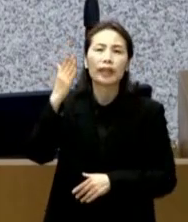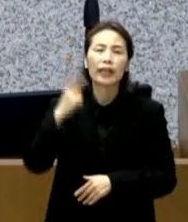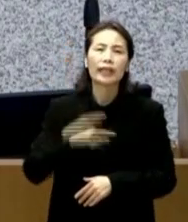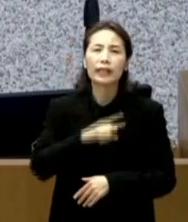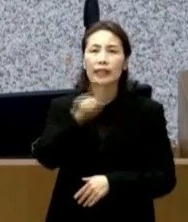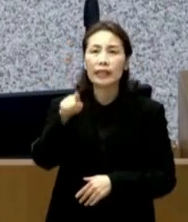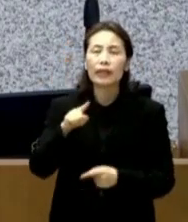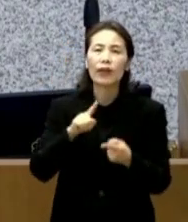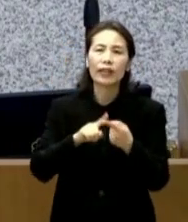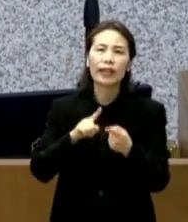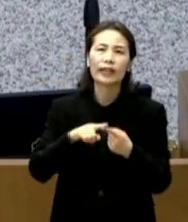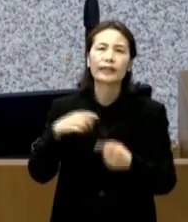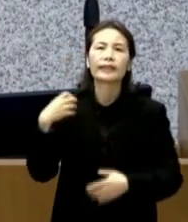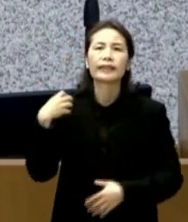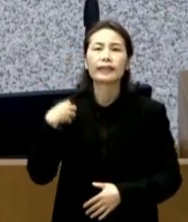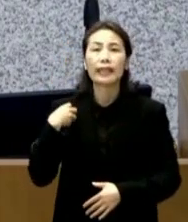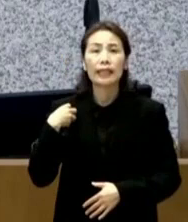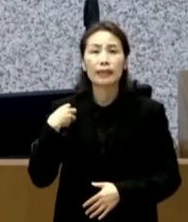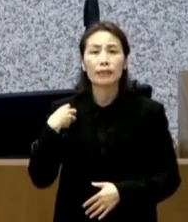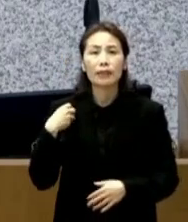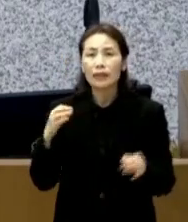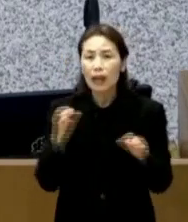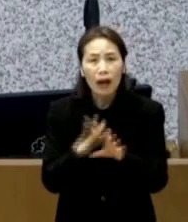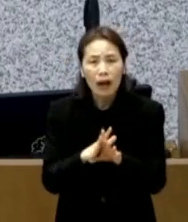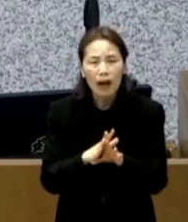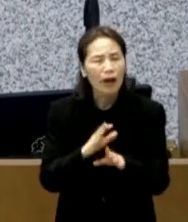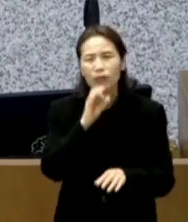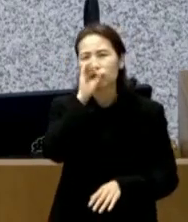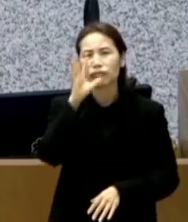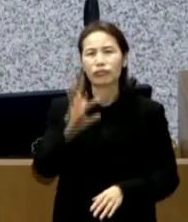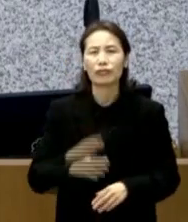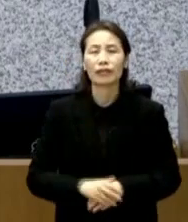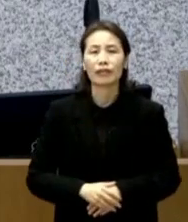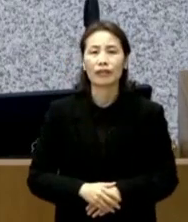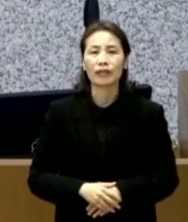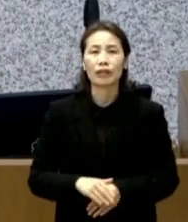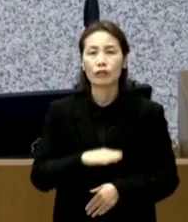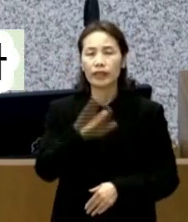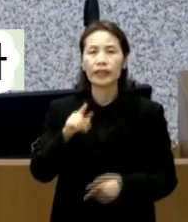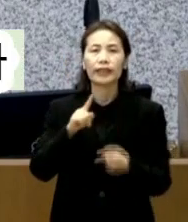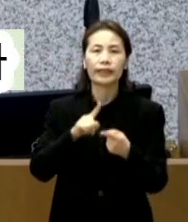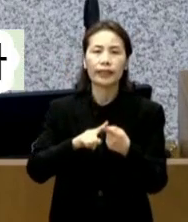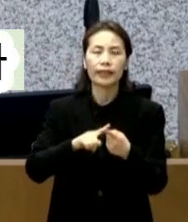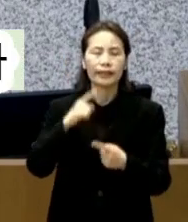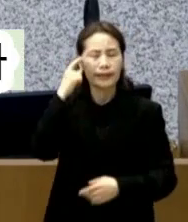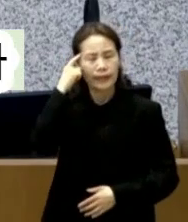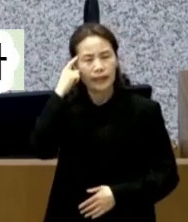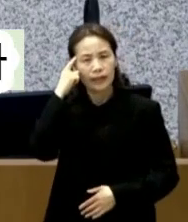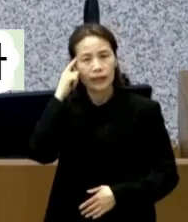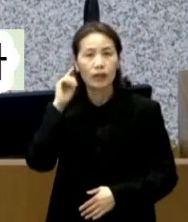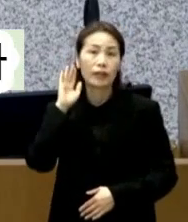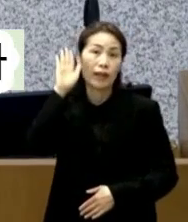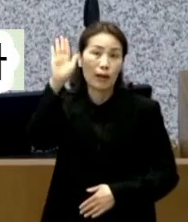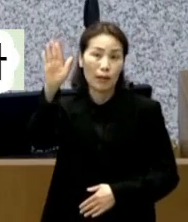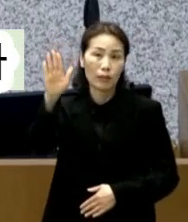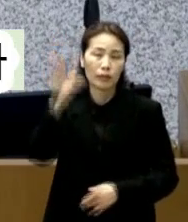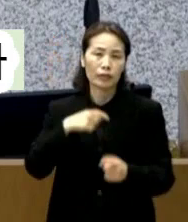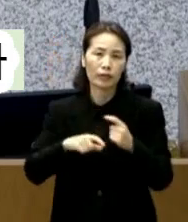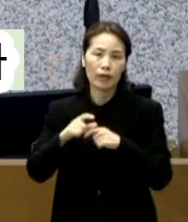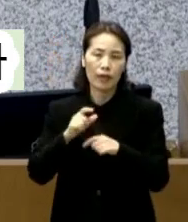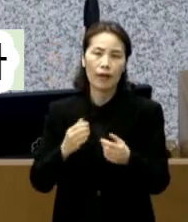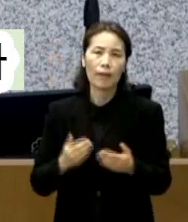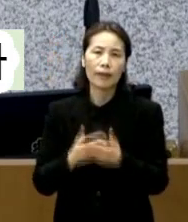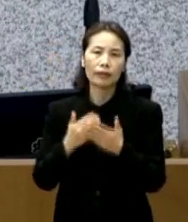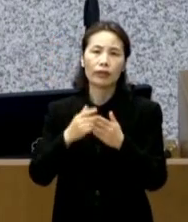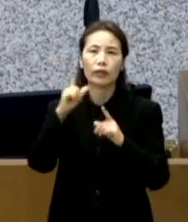책임의 유산은 사라지지 않을 것입니다. 우리는 그 유산을 안고 반드시 더 나은 미래를 향해 나아가야